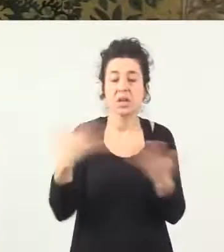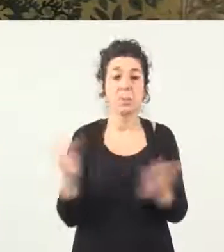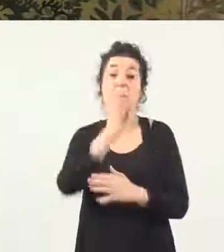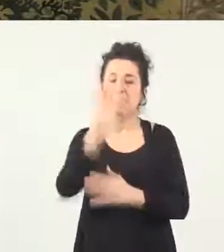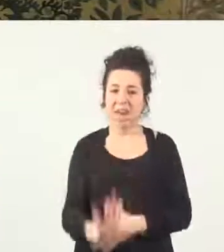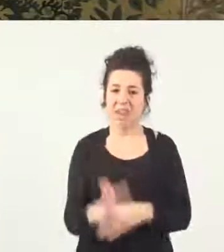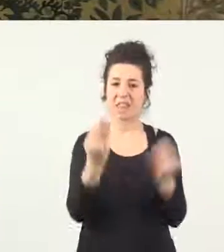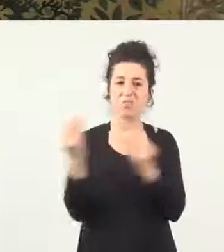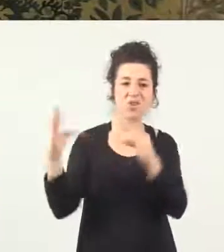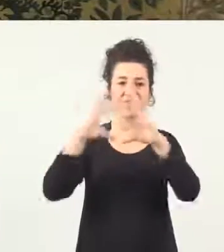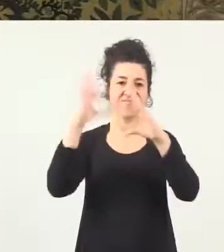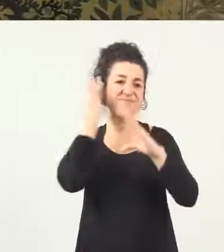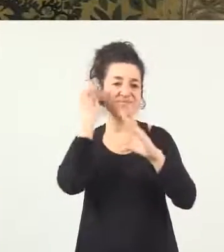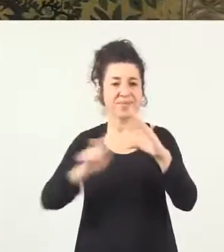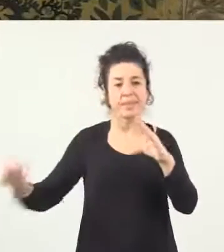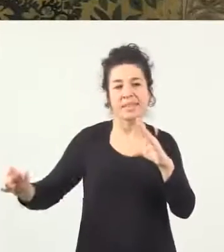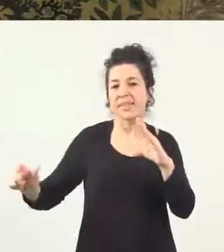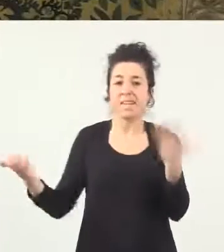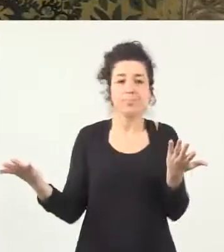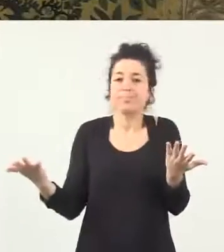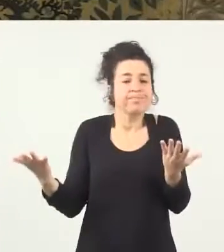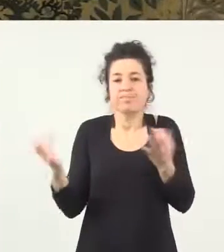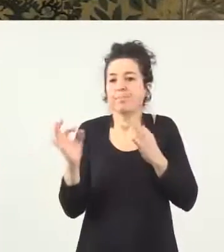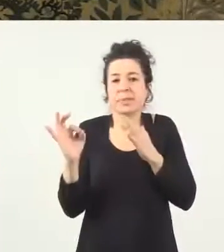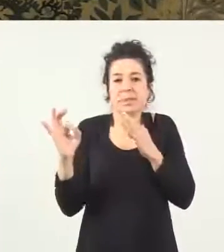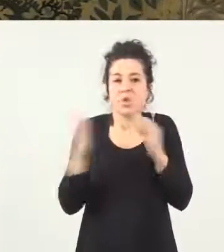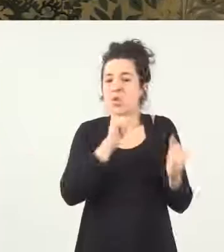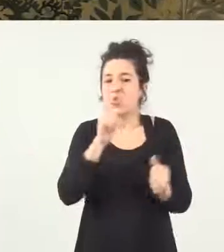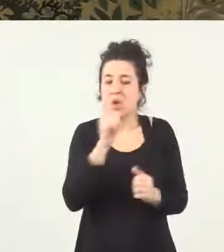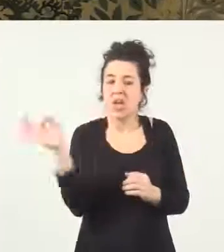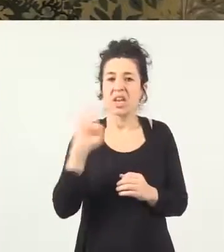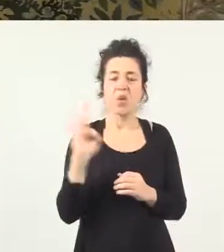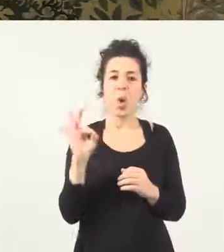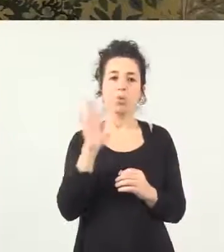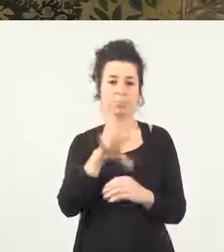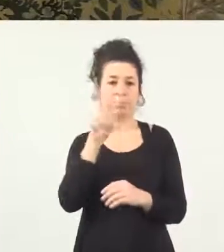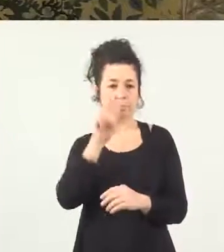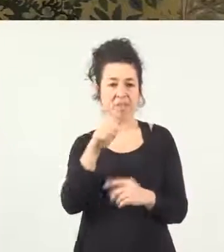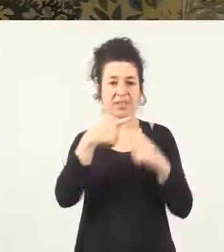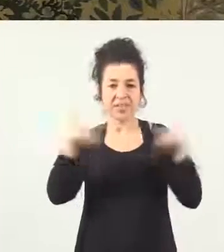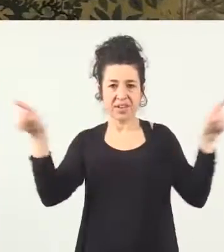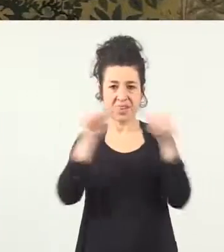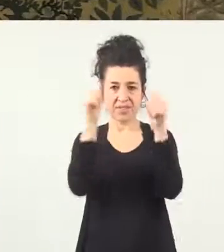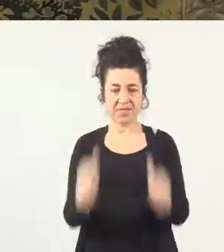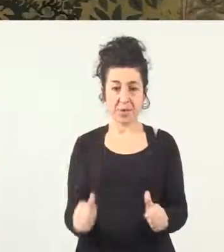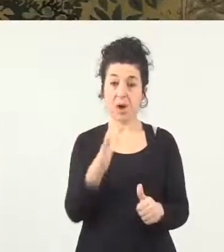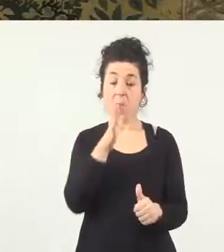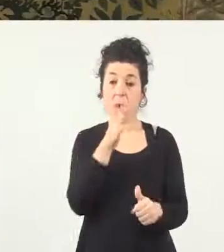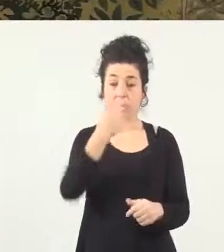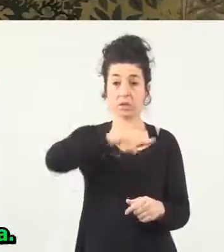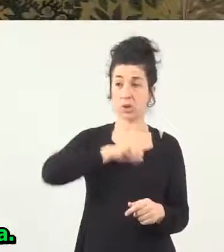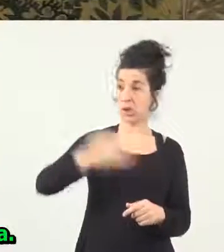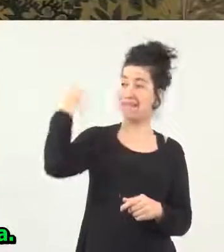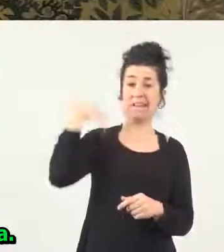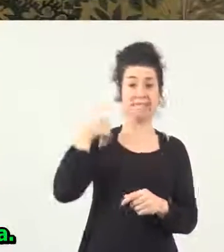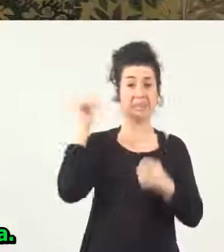prest, edo ez dutela ulertzen horrela militantzia, ez da? Eta hori berria da guretzat, ze, bagenekian mugitzen beste militantzia mota